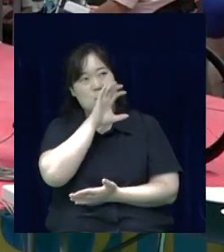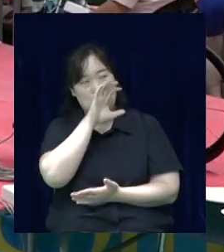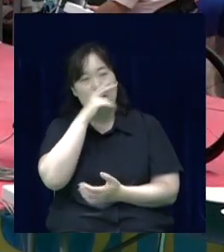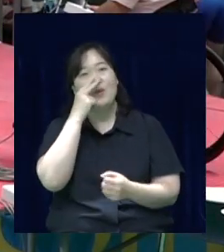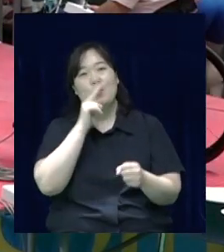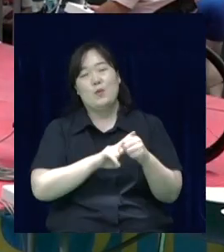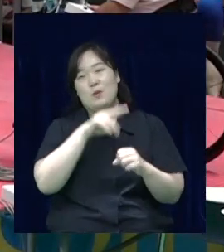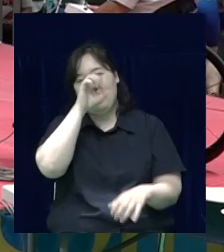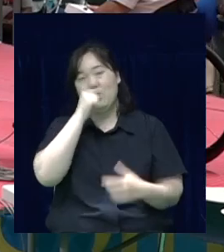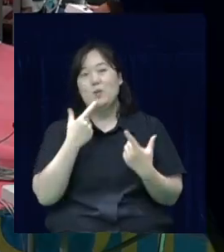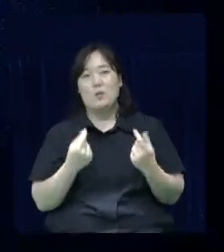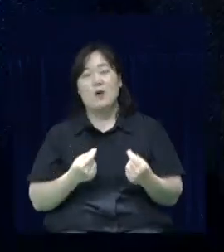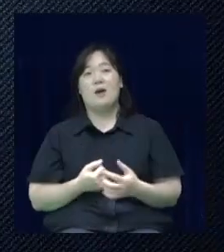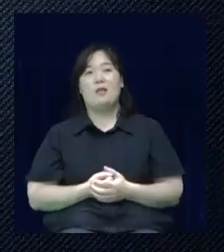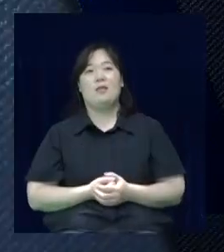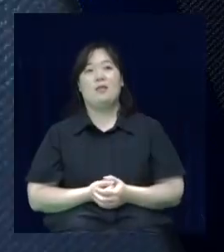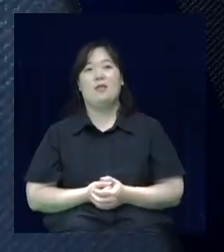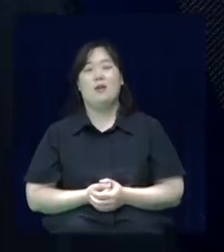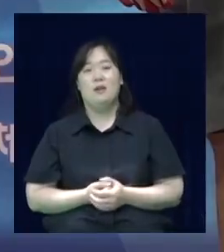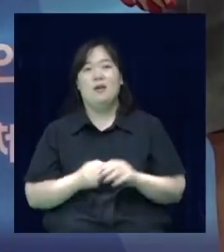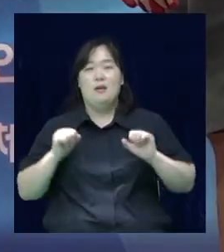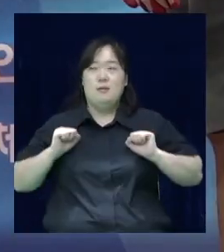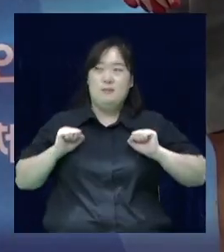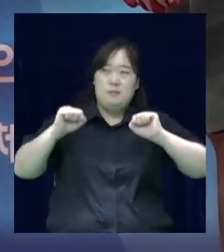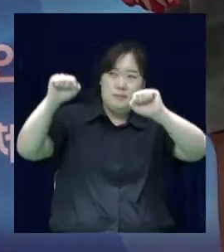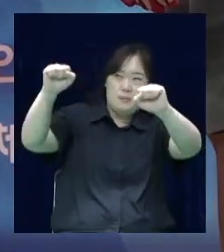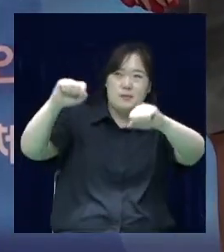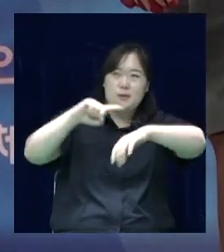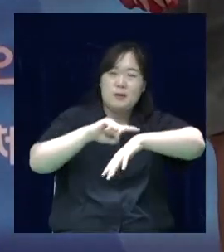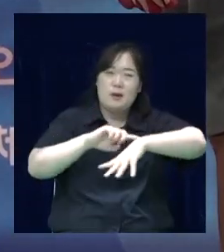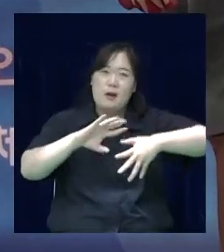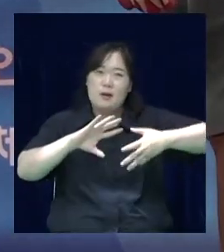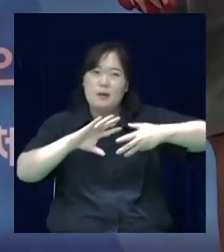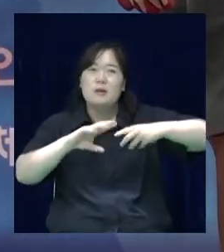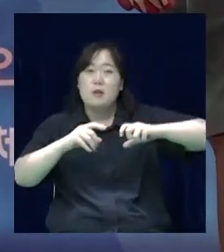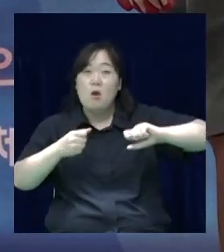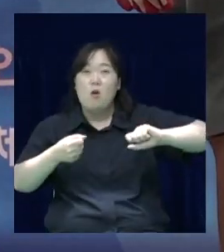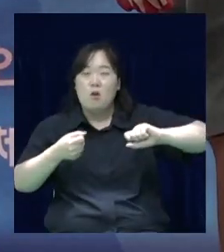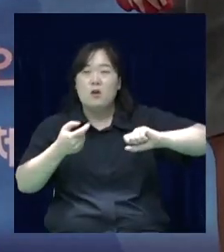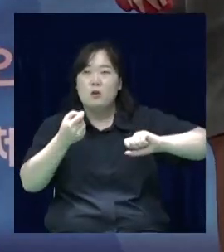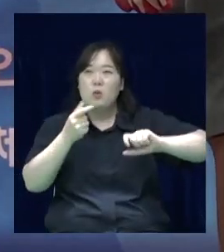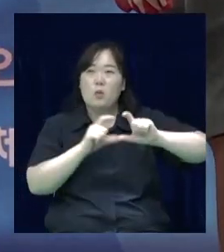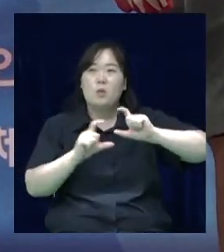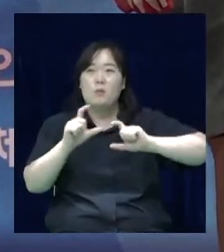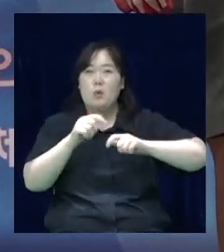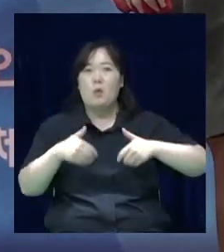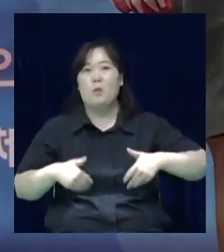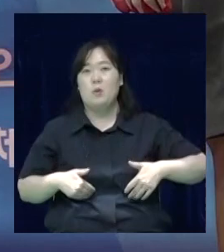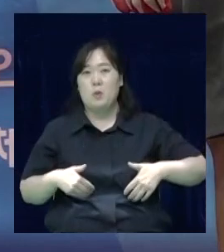웨이트리프팅은 어떤 근력적인 측면이 더 많이 작용하니까 네. 또 안정되게 이렇게 성공한 것 같습니다. 그렇습니다. 예.